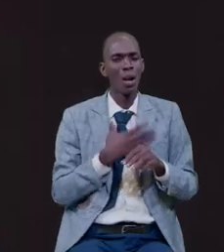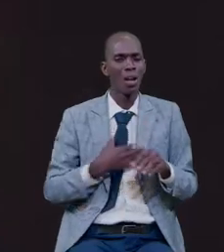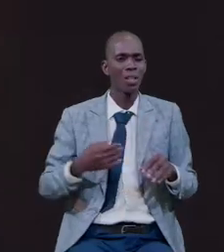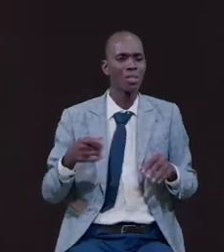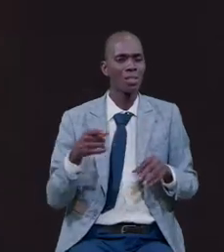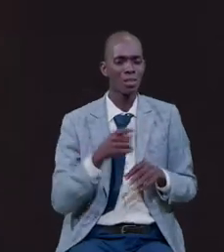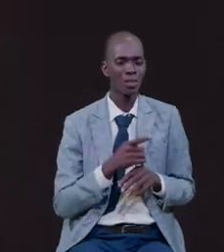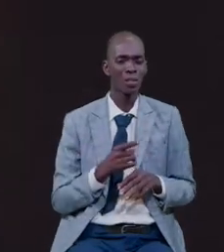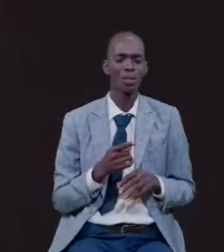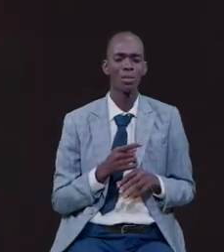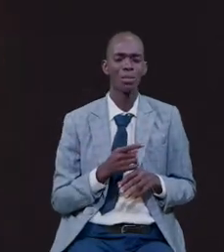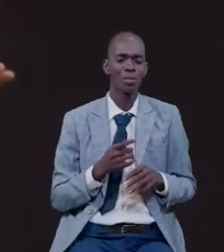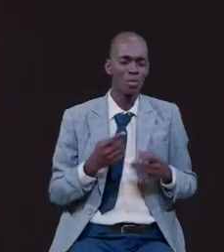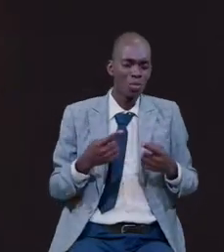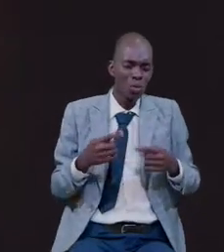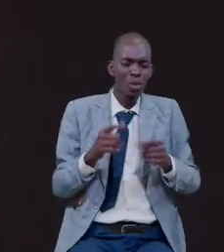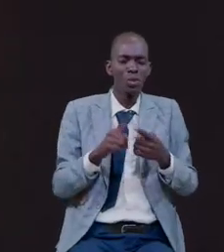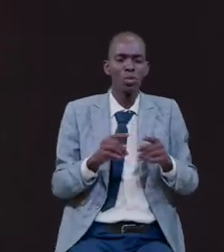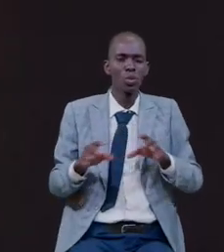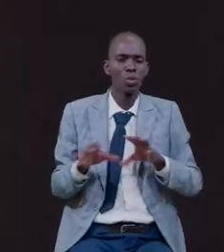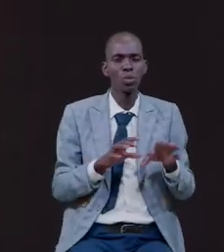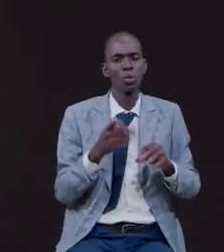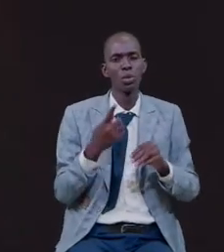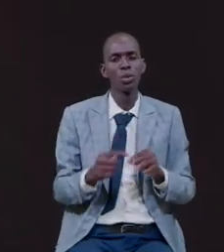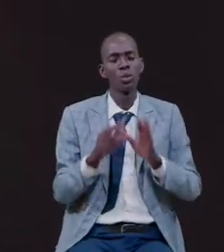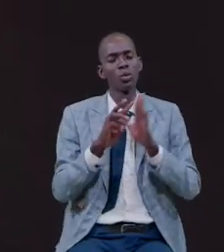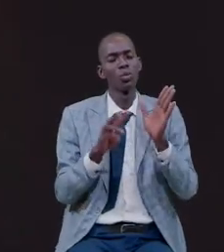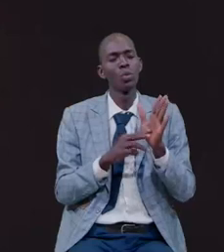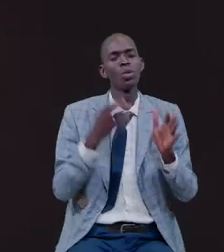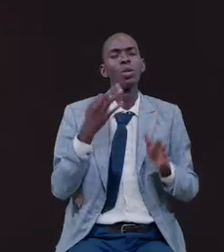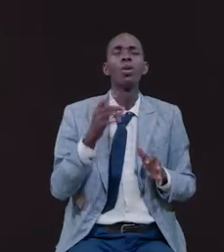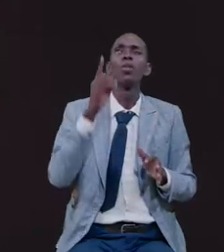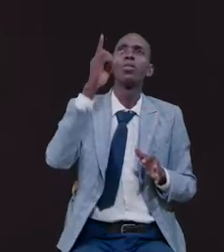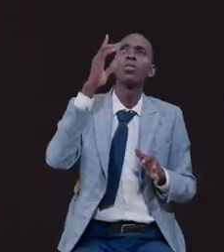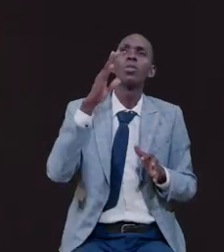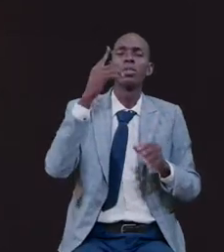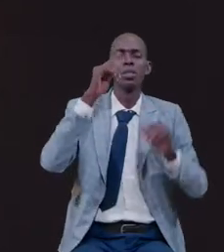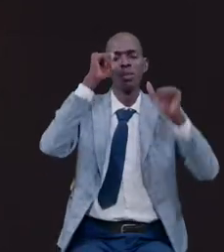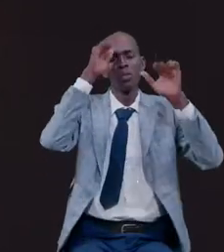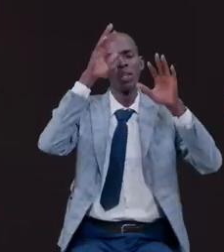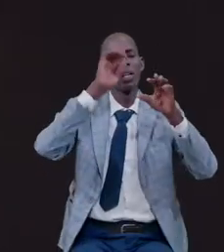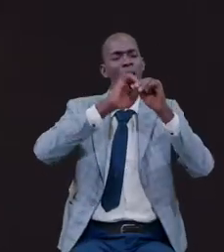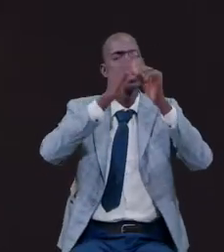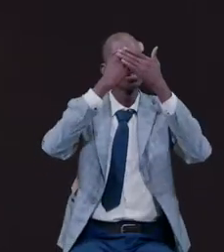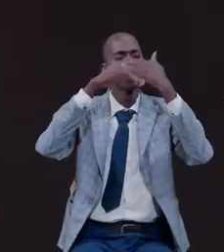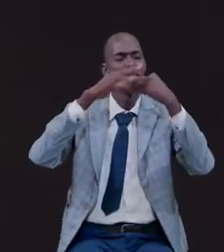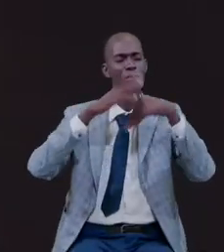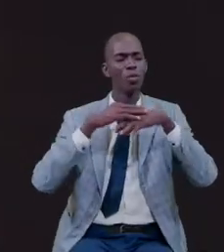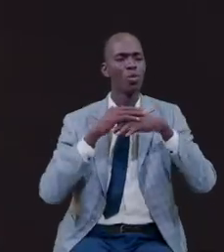effort pour faire la volonté du Père céleste. Quelle est la volonté du Père? Notre